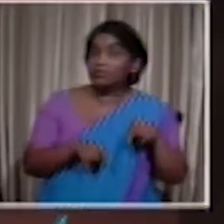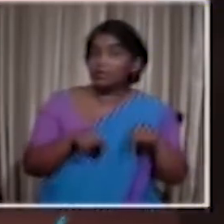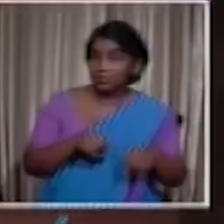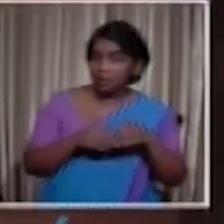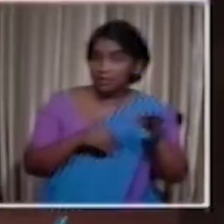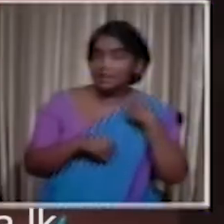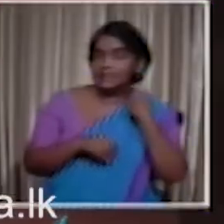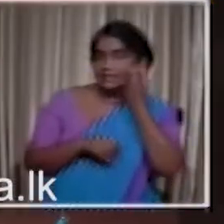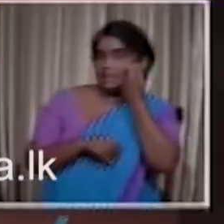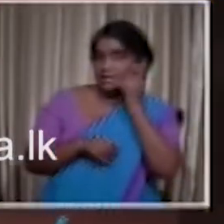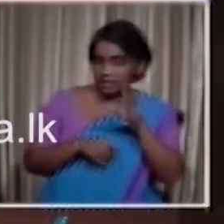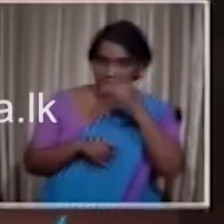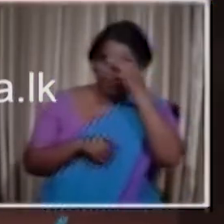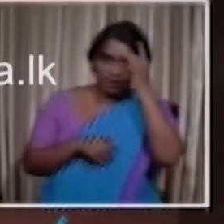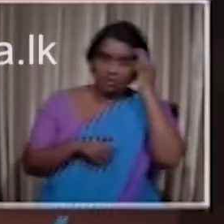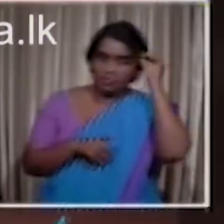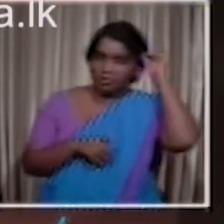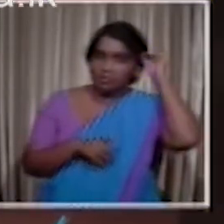කියලා සැකයක් තිබෙනවා. මොකද නෙවෙයි.